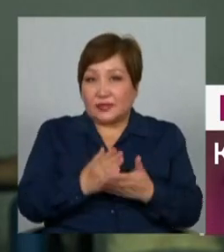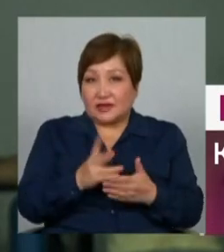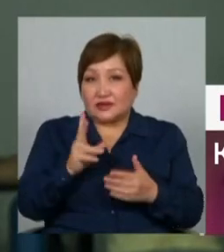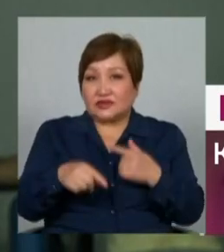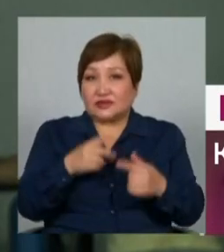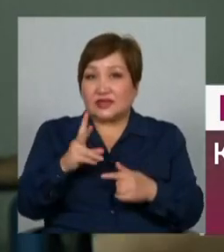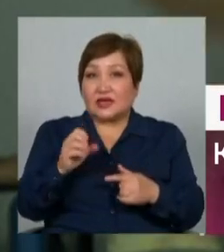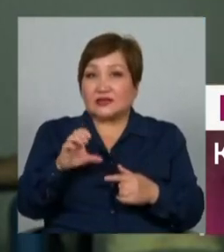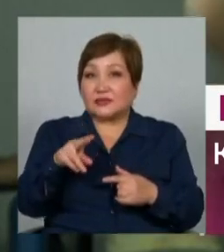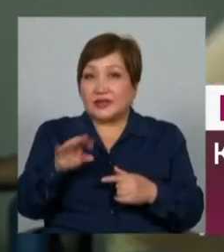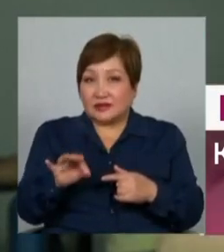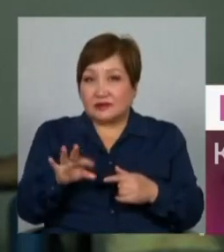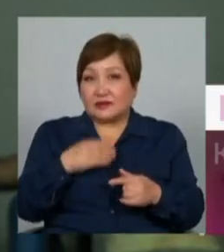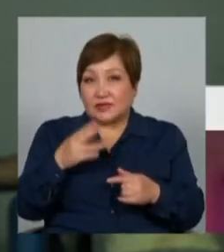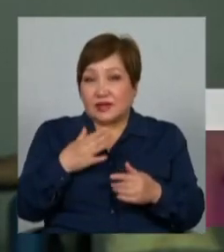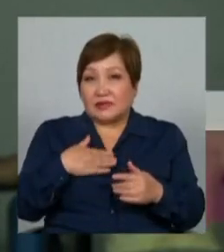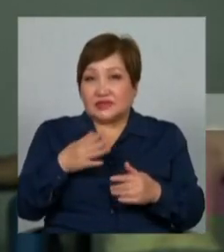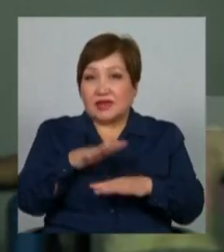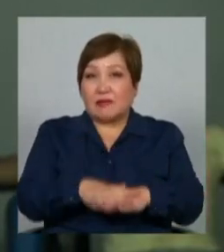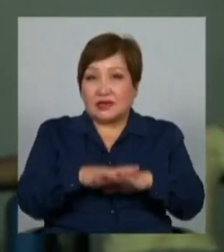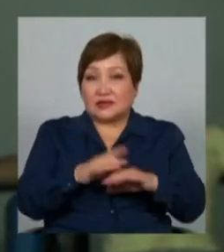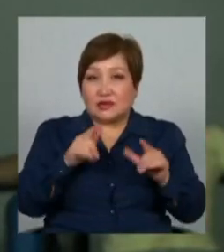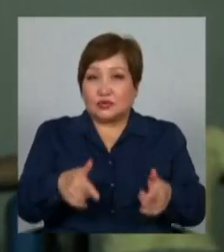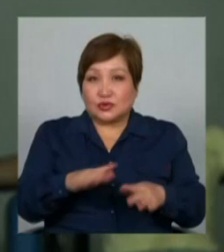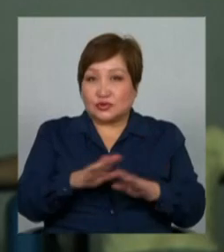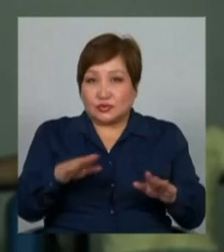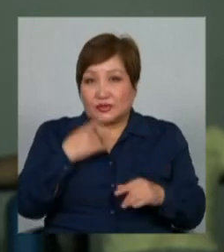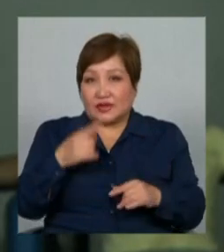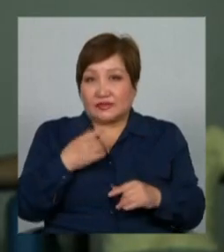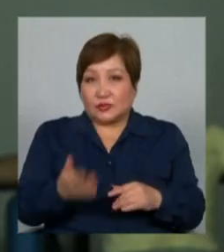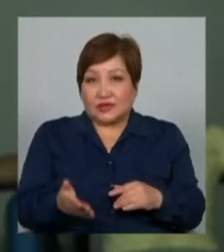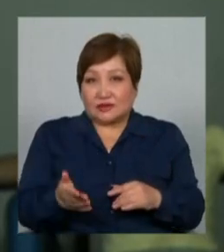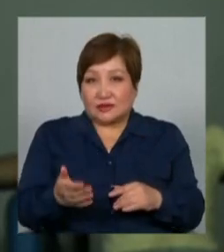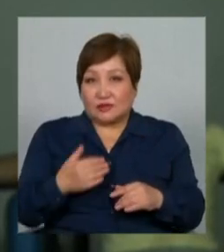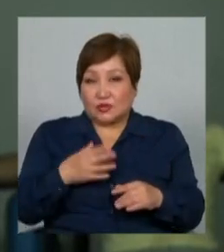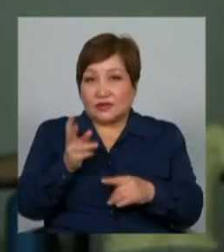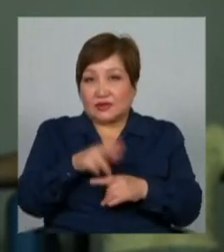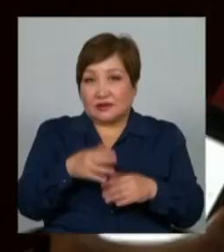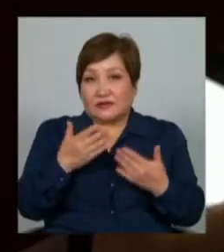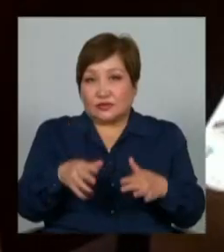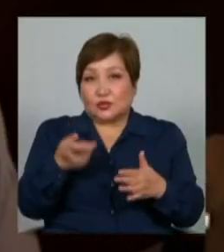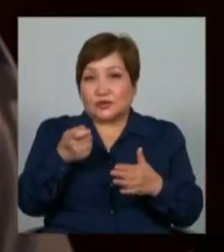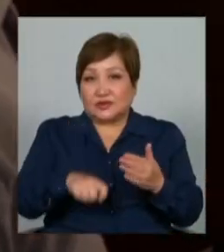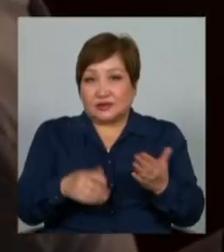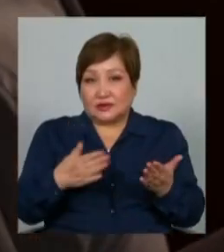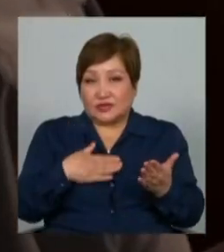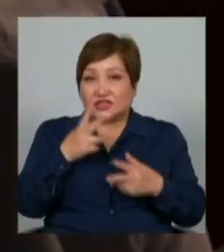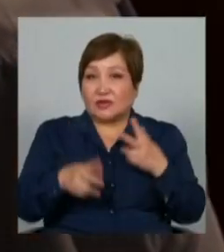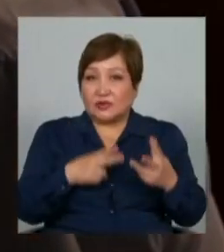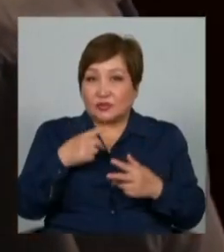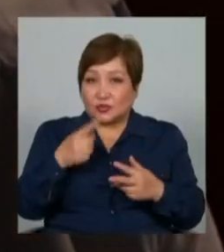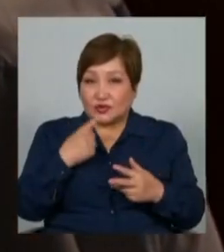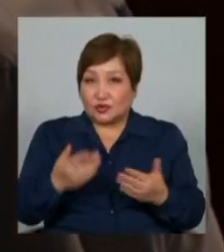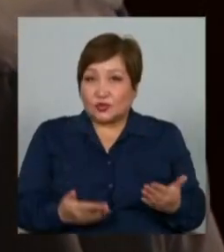бізге базаға түскен жоқ деп өшіріп кете салды. Ол рекеттер сияқты келді ғой. Бүгін келді, өшіріп кете салды мысалы. Шағым айтып келген тұрғындардың